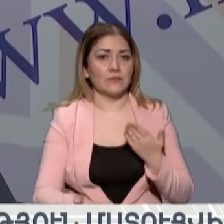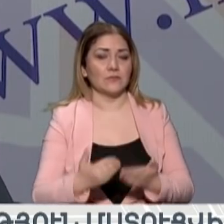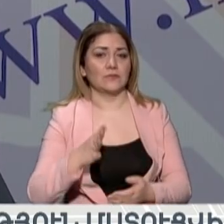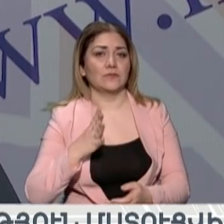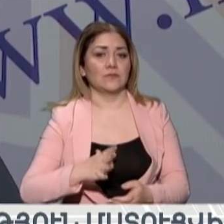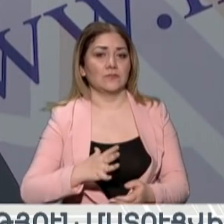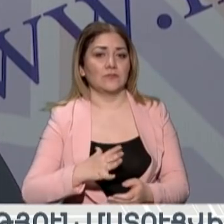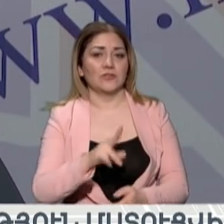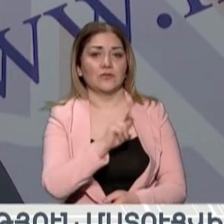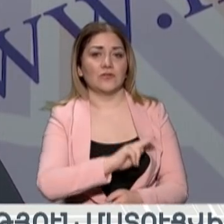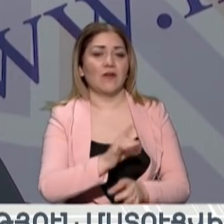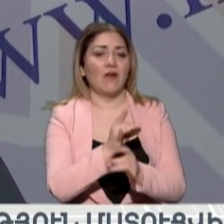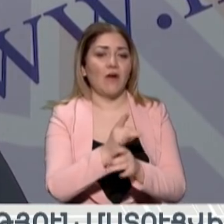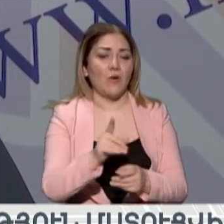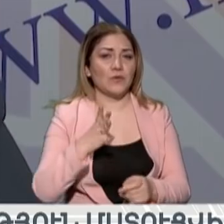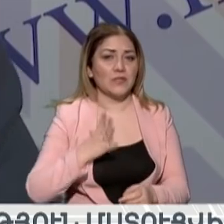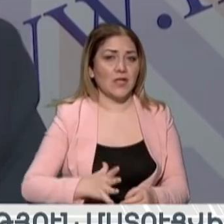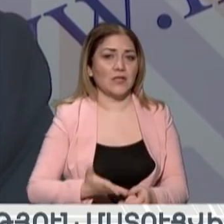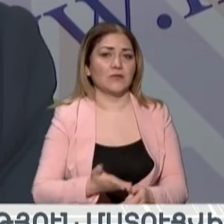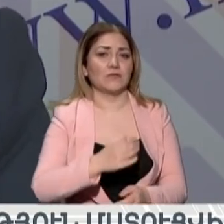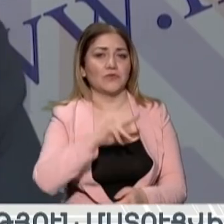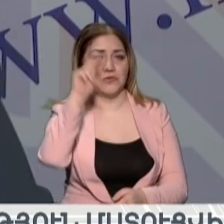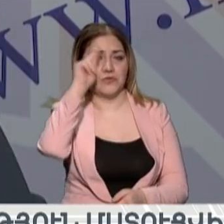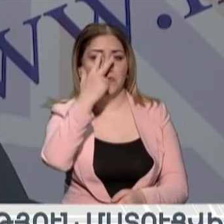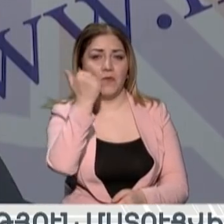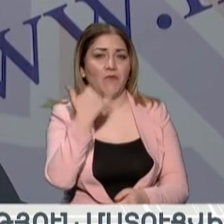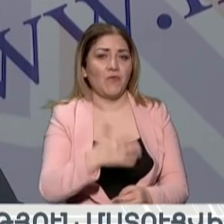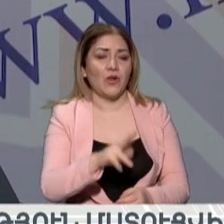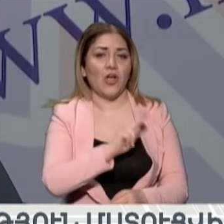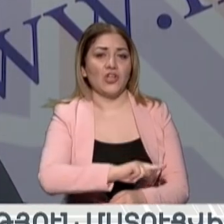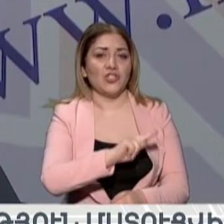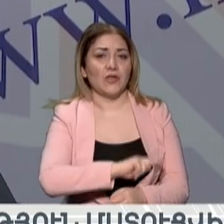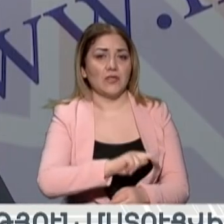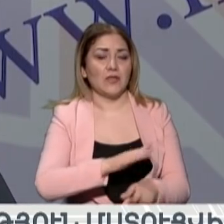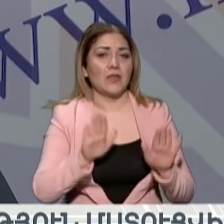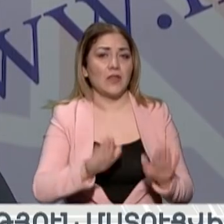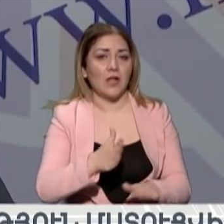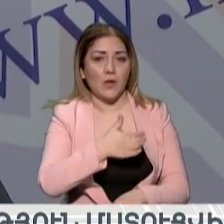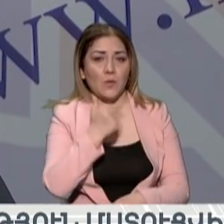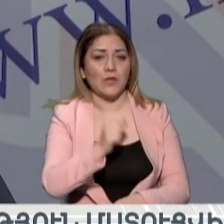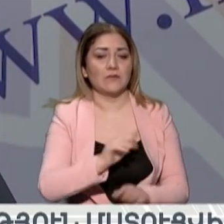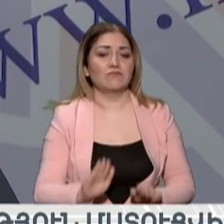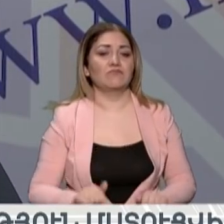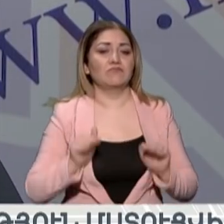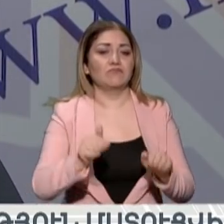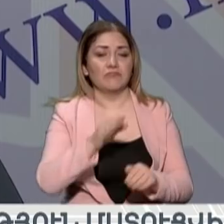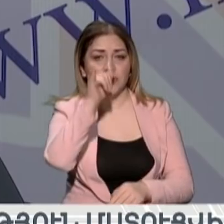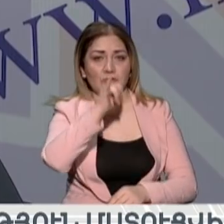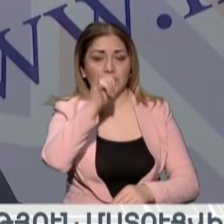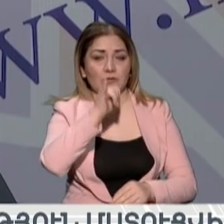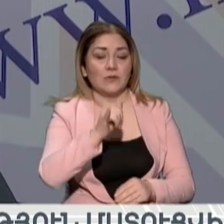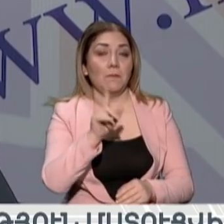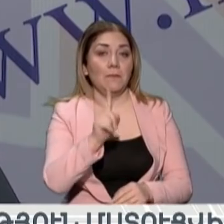համակերպվի աղքատության հետ, ինքը համակերպվի աշխատանքի շուկայում անմրցունակության հետ, բայց